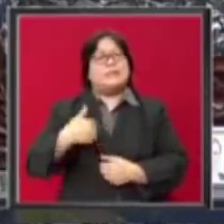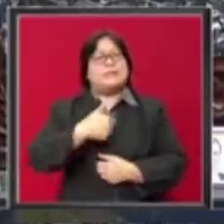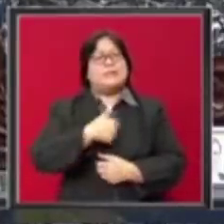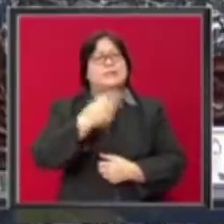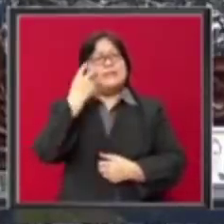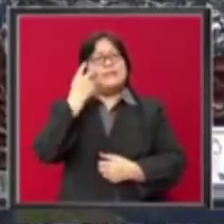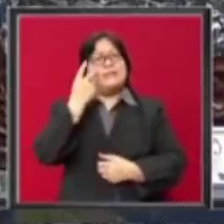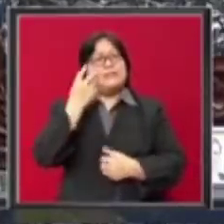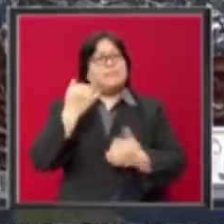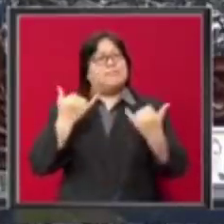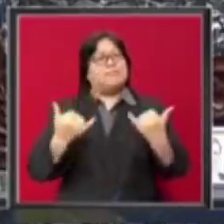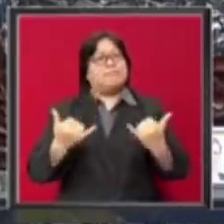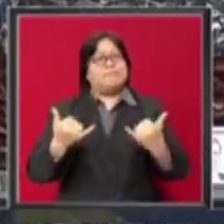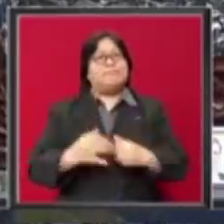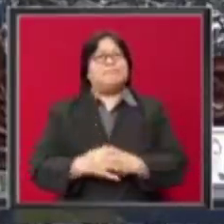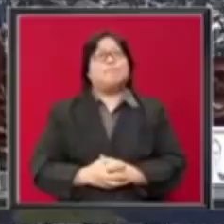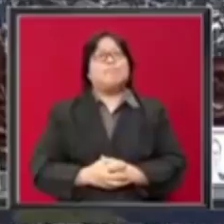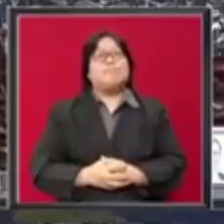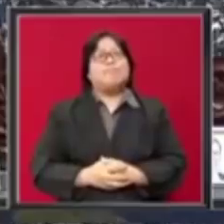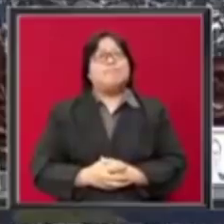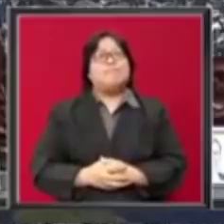kita lihat sekarang ini,